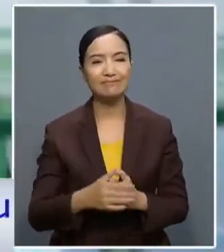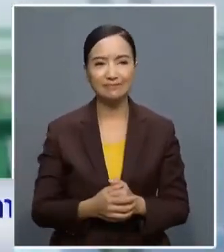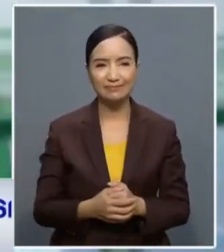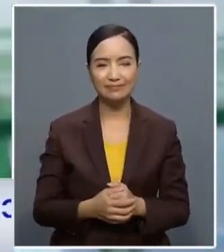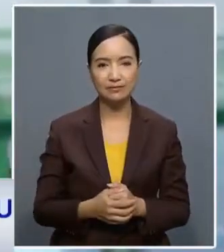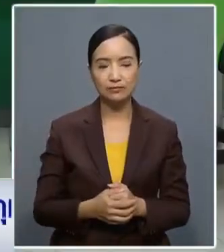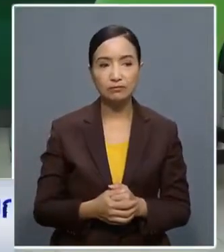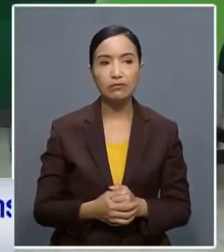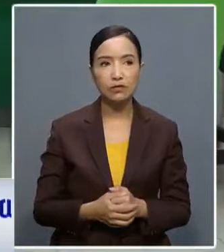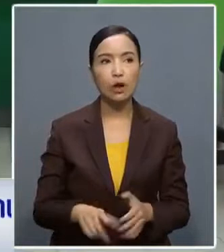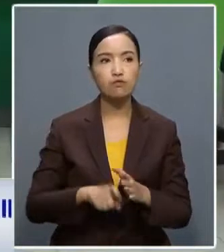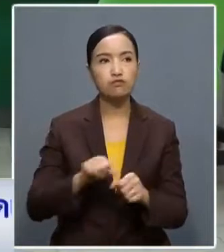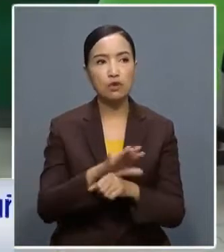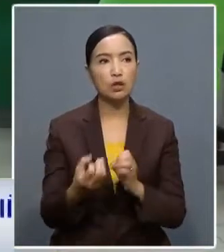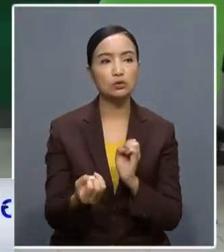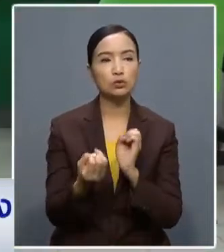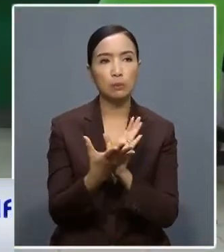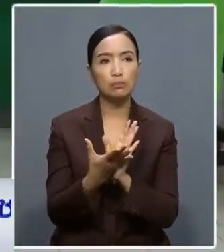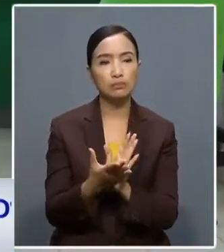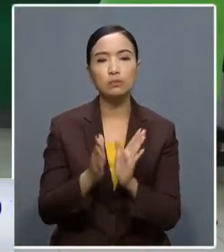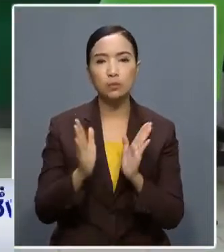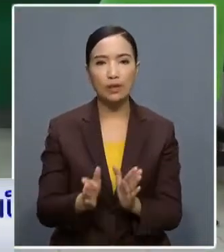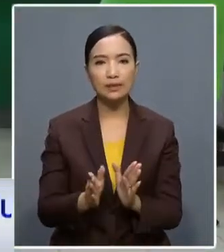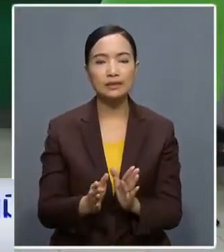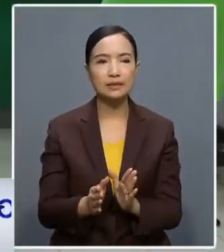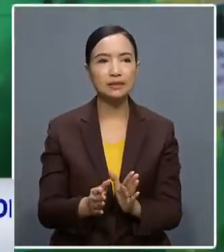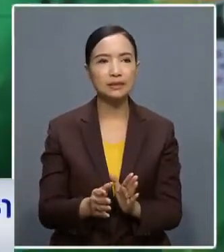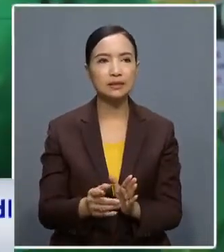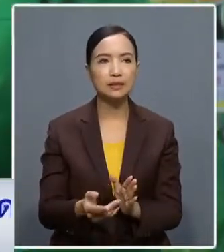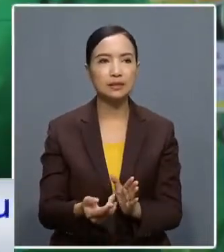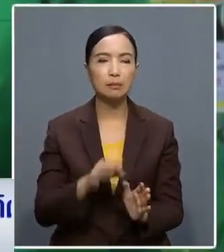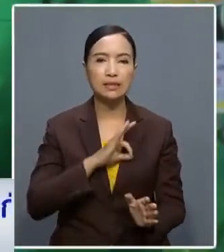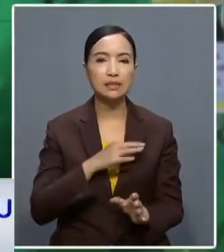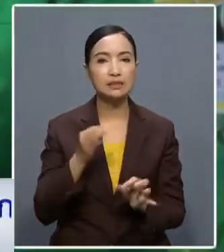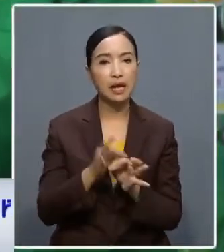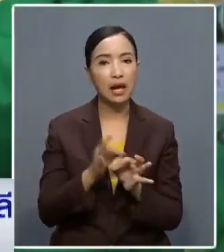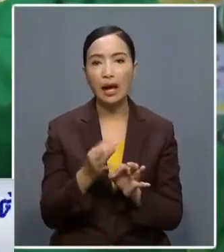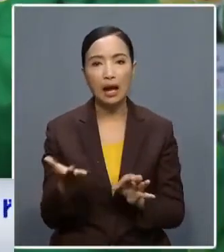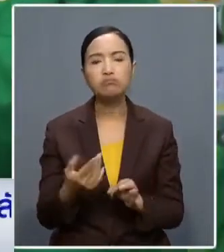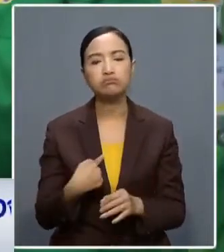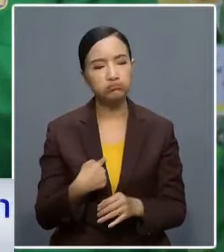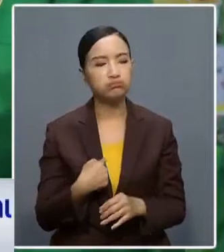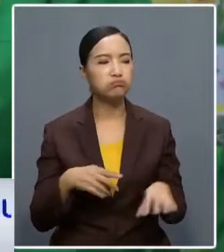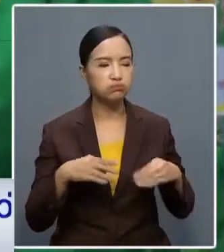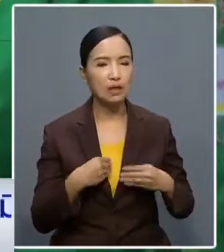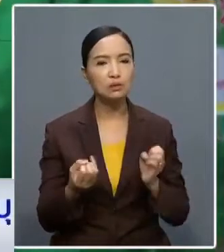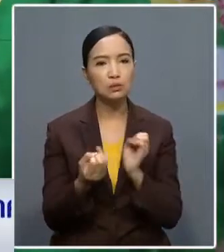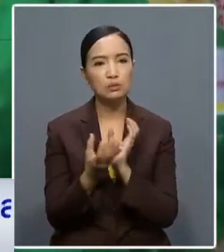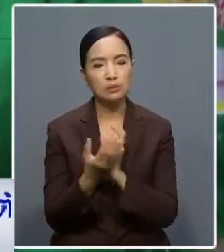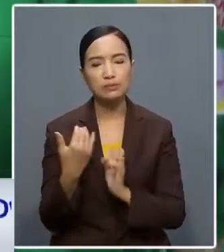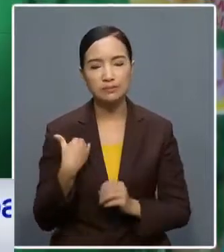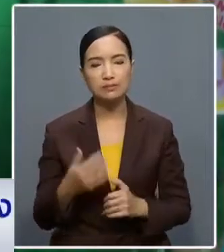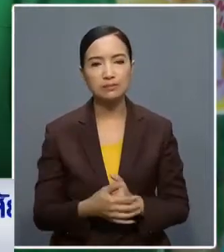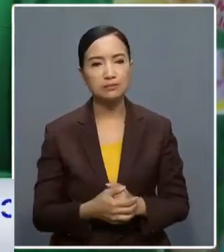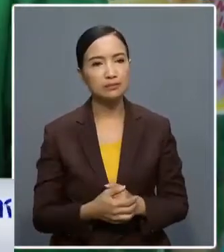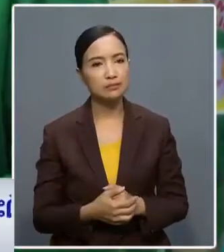ลกระทบเนี่ย ครับ กระทบกับลูกค้าเรามากน้อยขนาดไหนในพื้นที่ครับ ต้องยอมรับว่าได้รับผลกระทบมากพอสมควรนะครับในเรื่อง